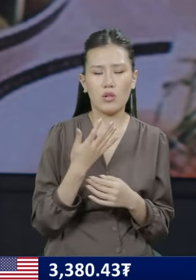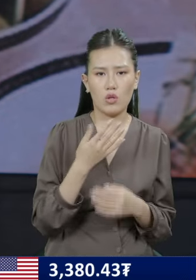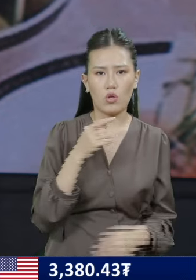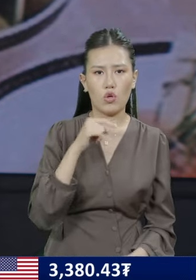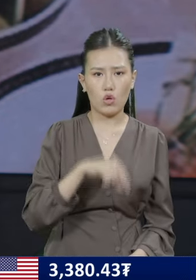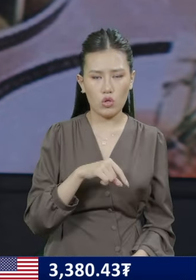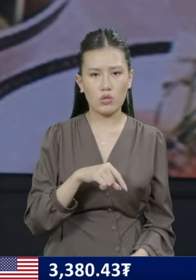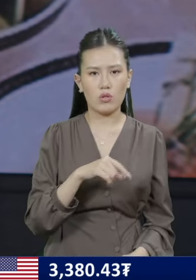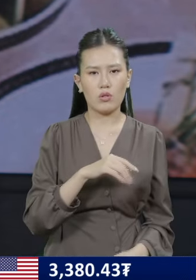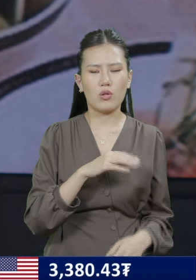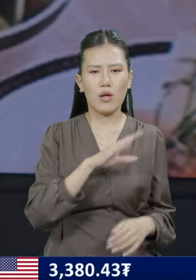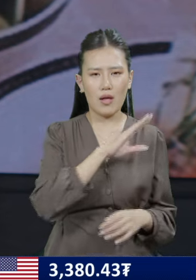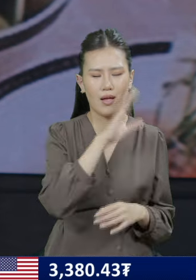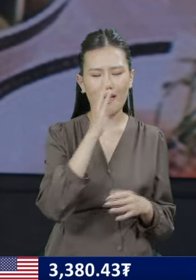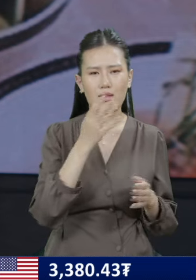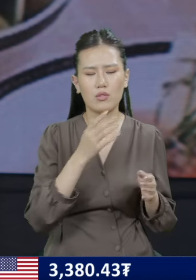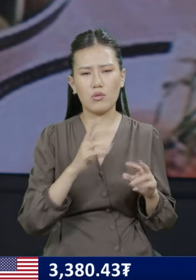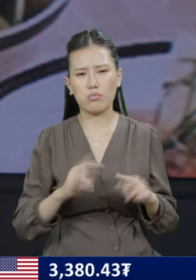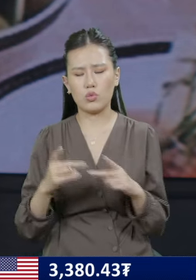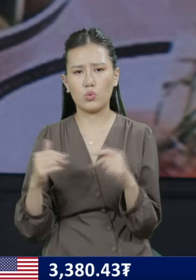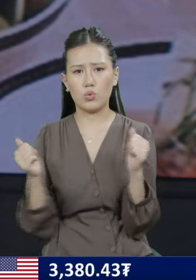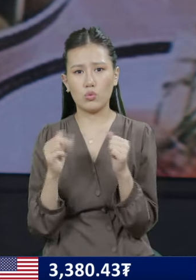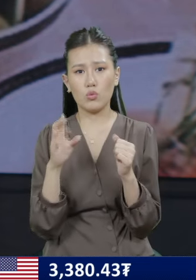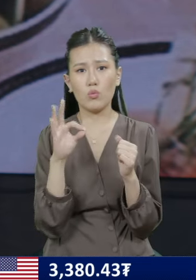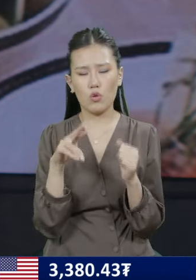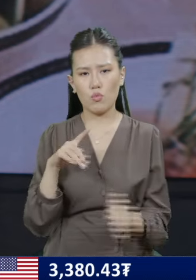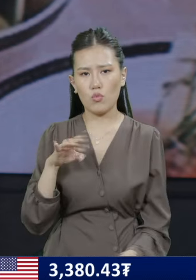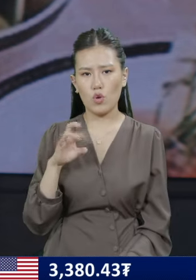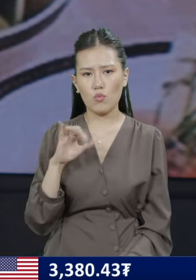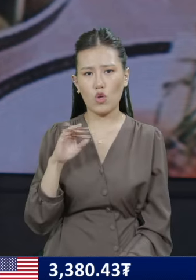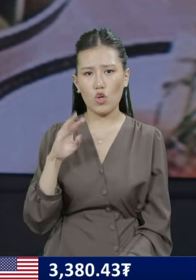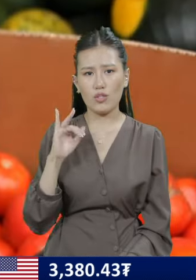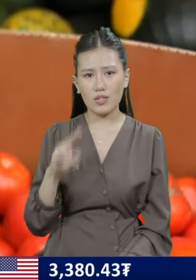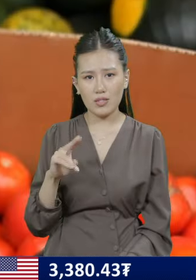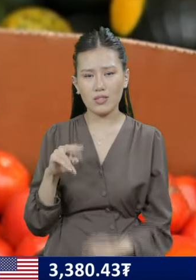учраас пробиотик буюу сайн төрлийн бактери агуулсан хоол хүнс сэргийлэхийг зөвлөж байна.